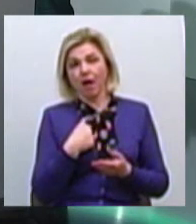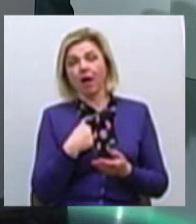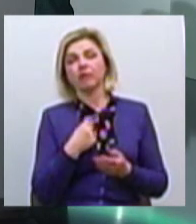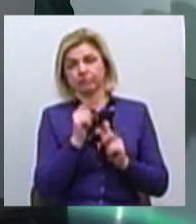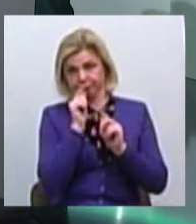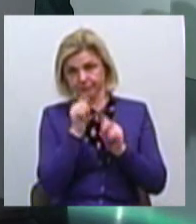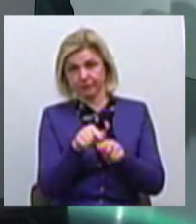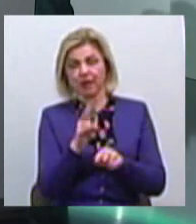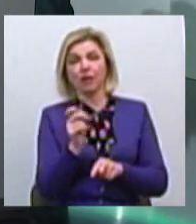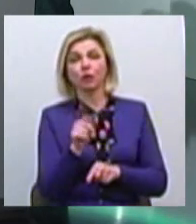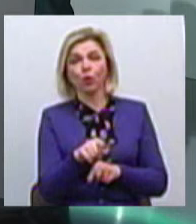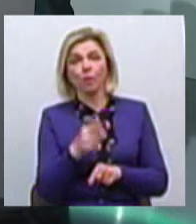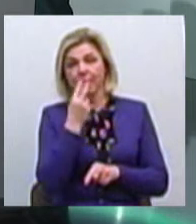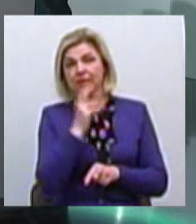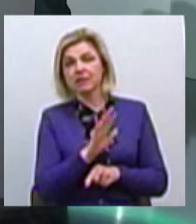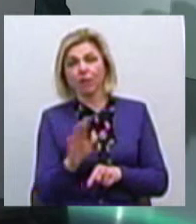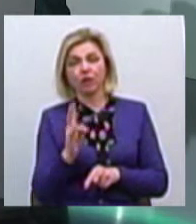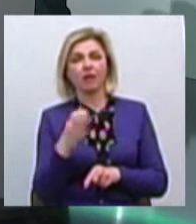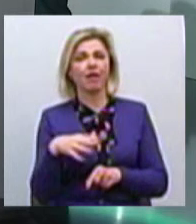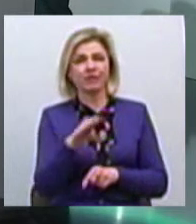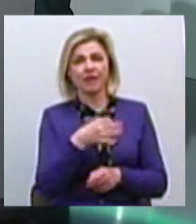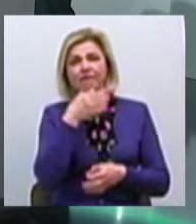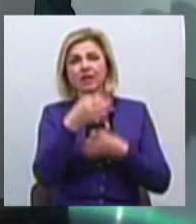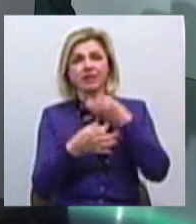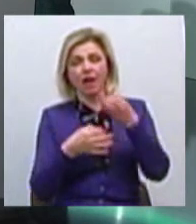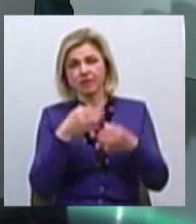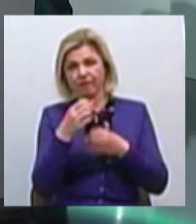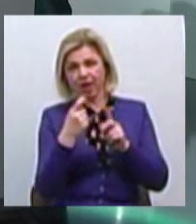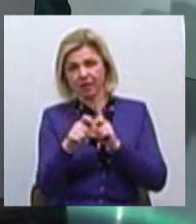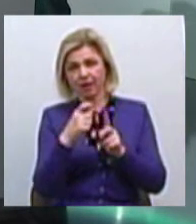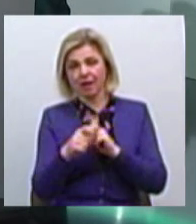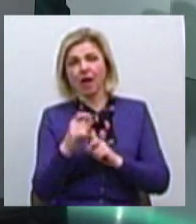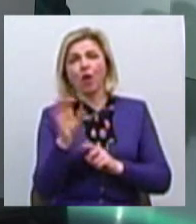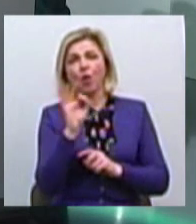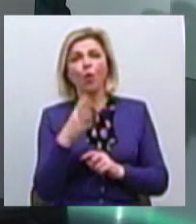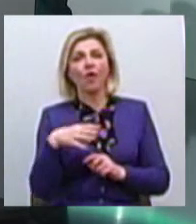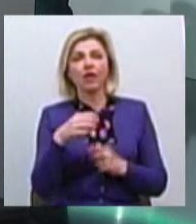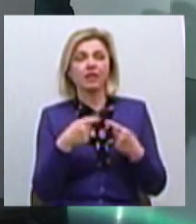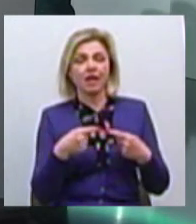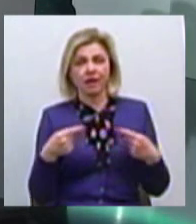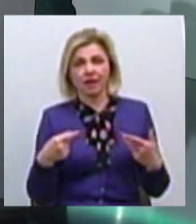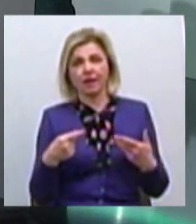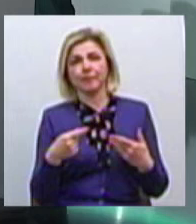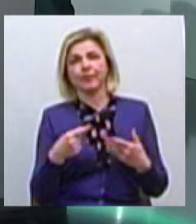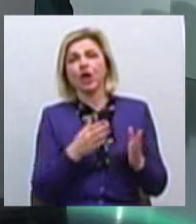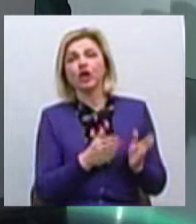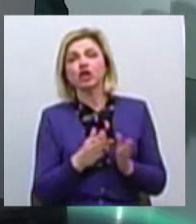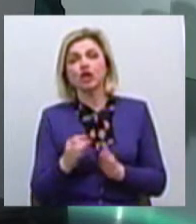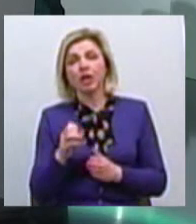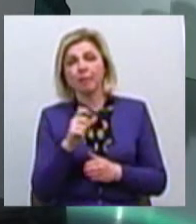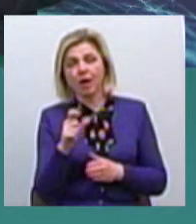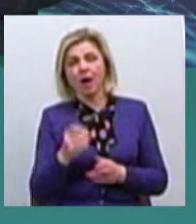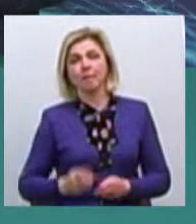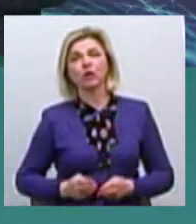что несмотря на все высказывания о неких автократиях, о неких режимах и